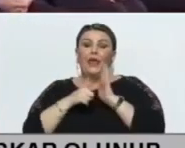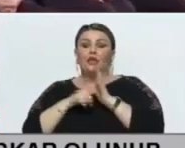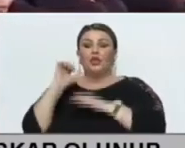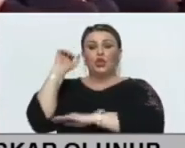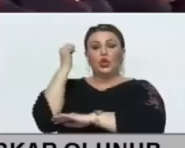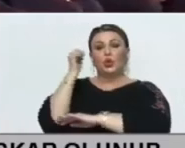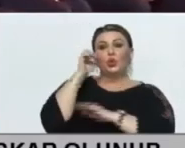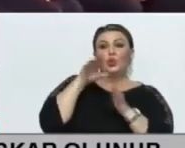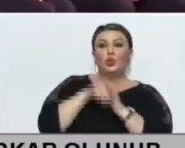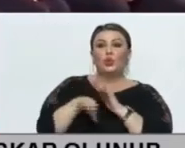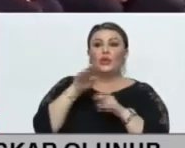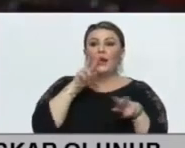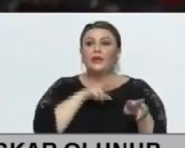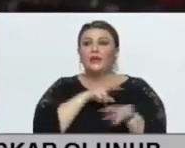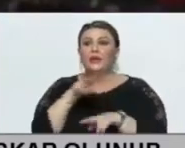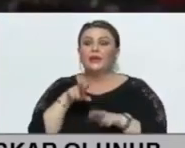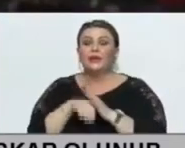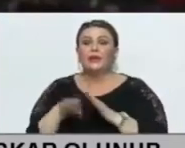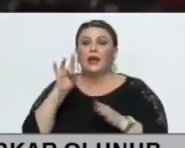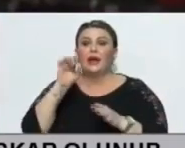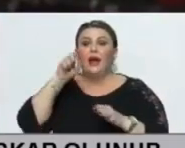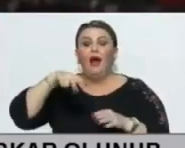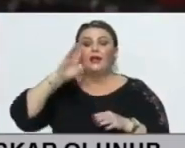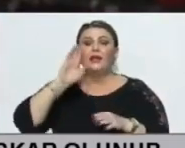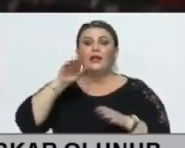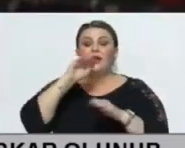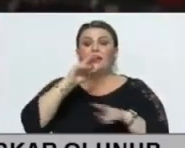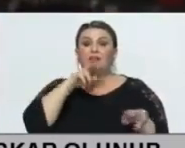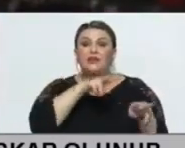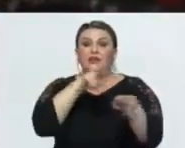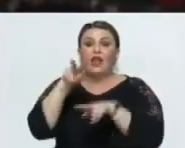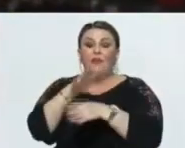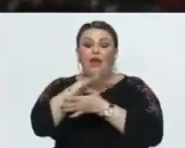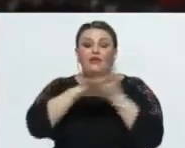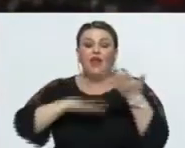qurultayını izləyirik və izləməkdə də davam edirik. Realçı bir sizi izləməkdə davam edirik.